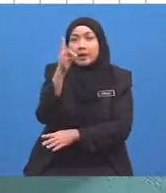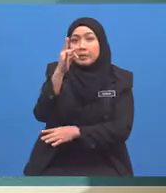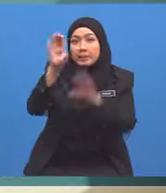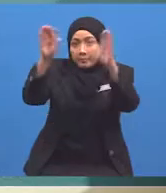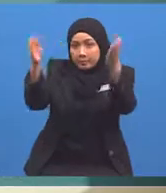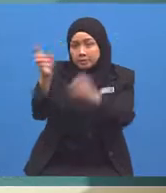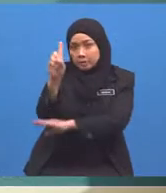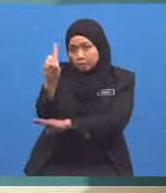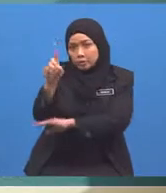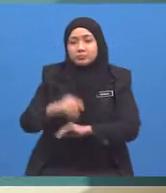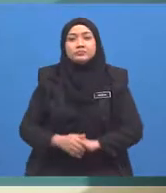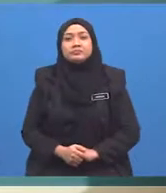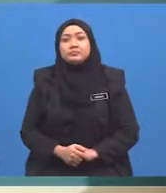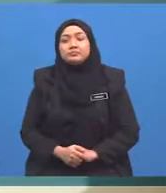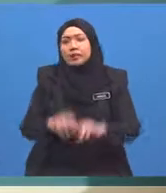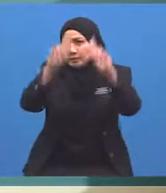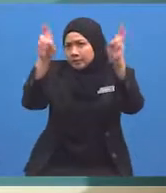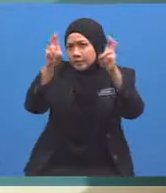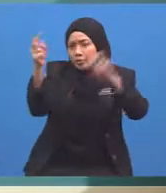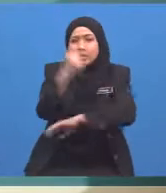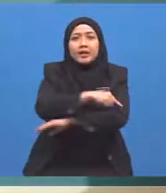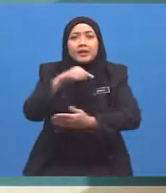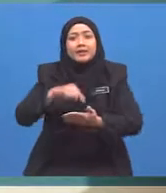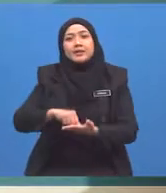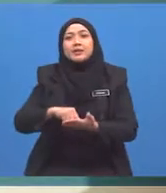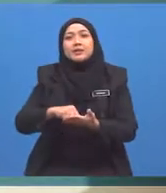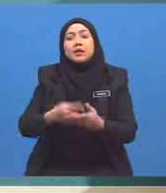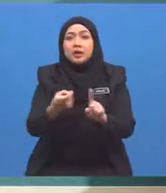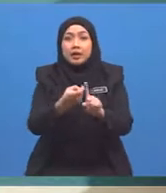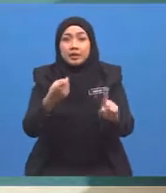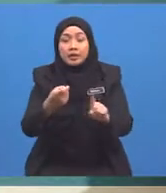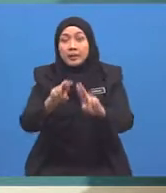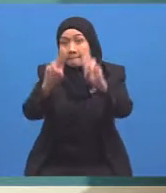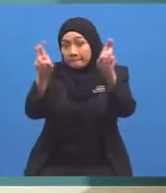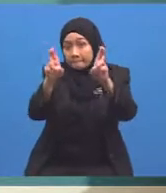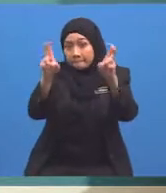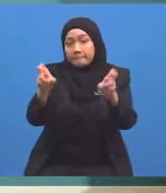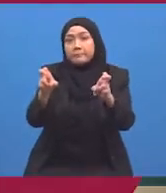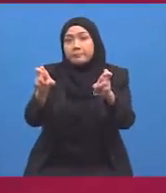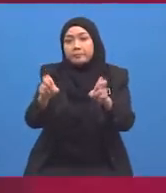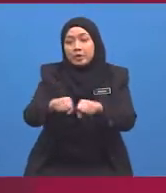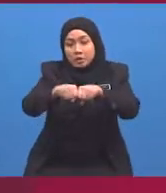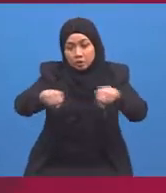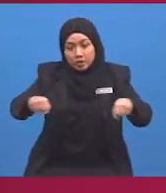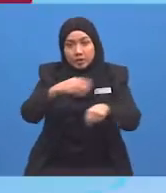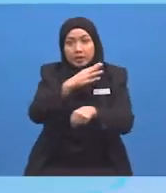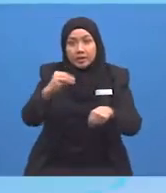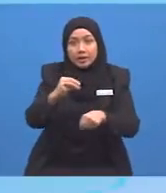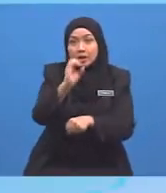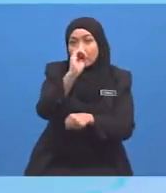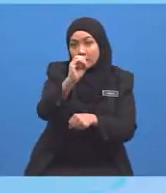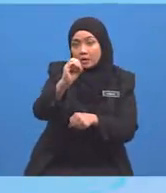ini adalah dari bidang pembelajaran sukatan dan geometri,